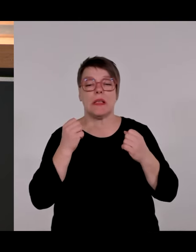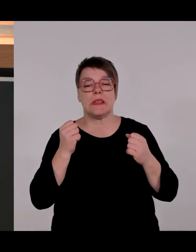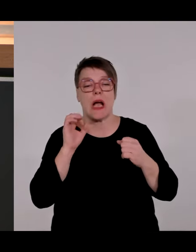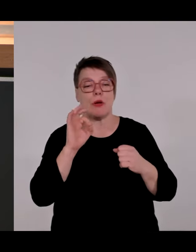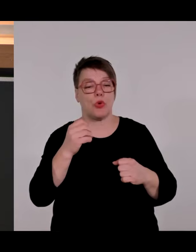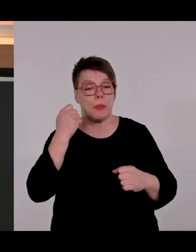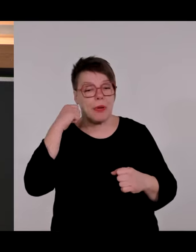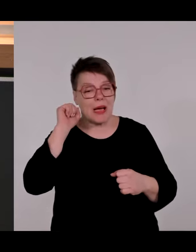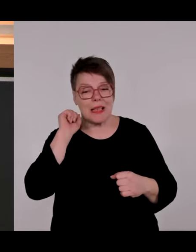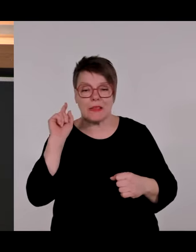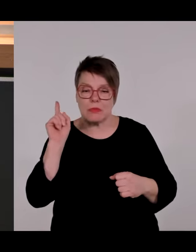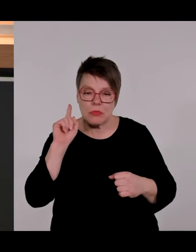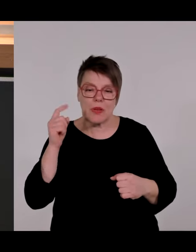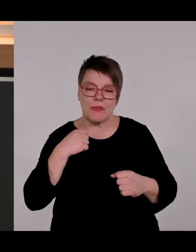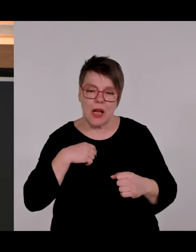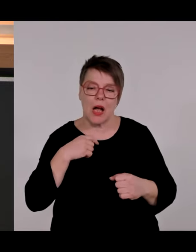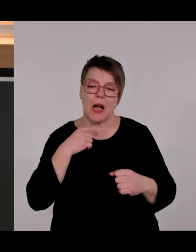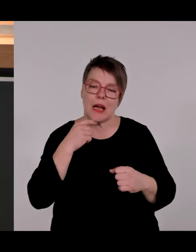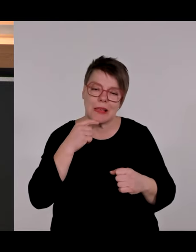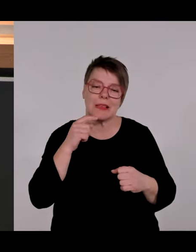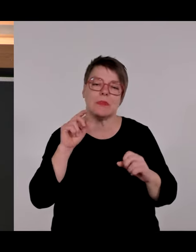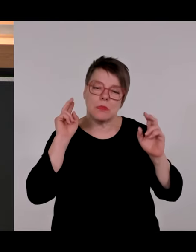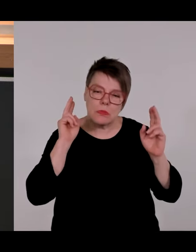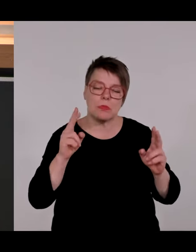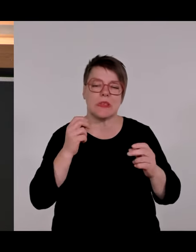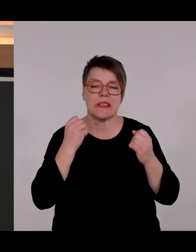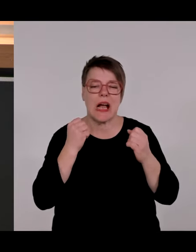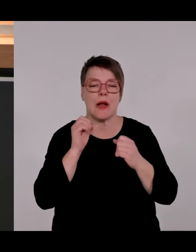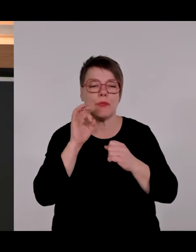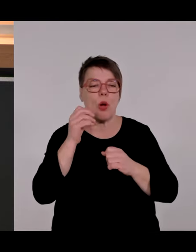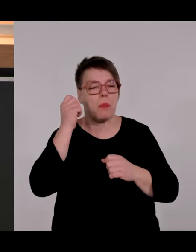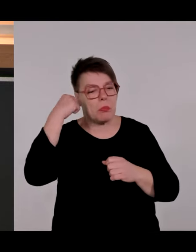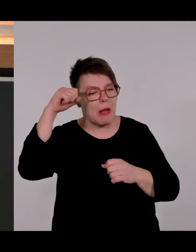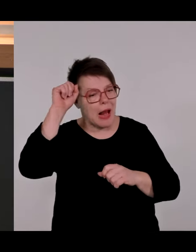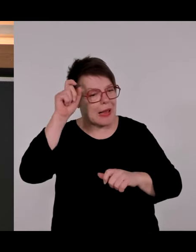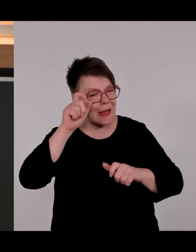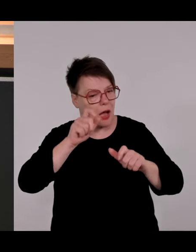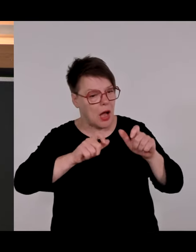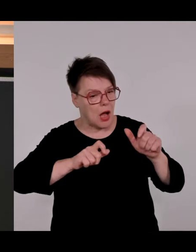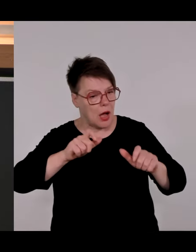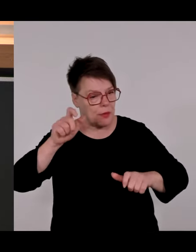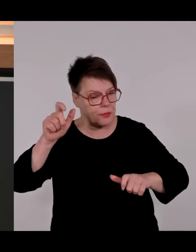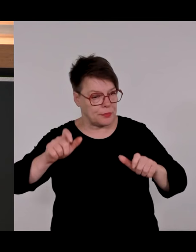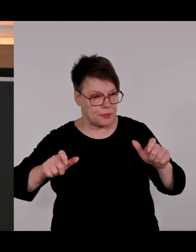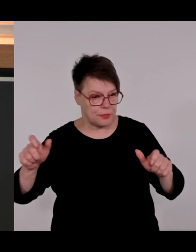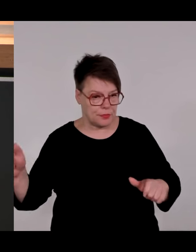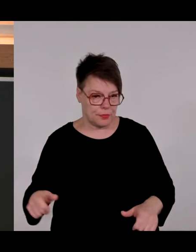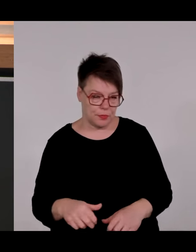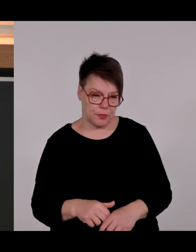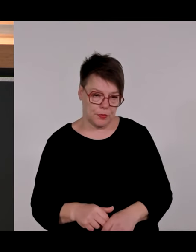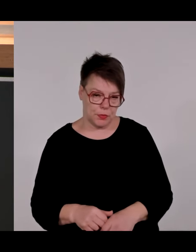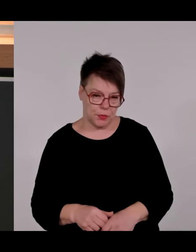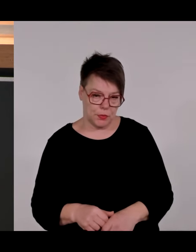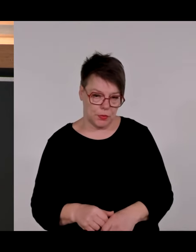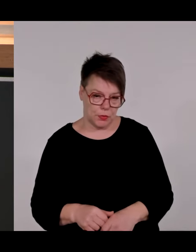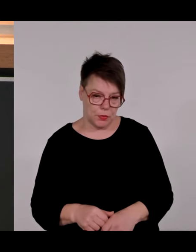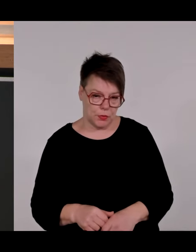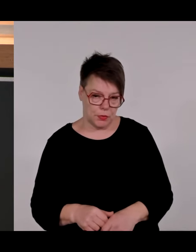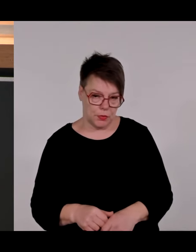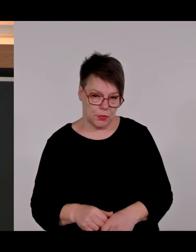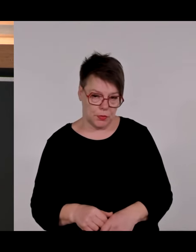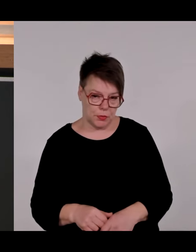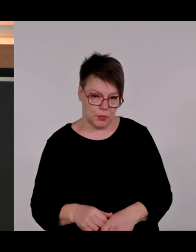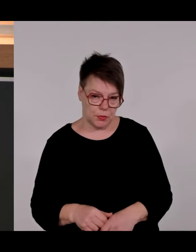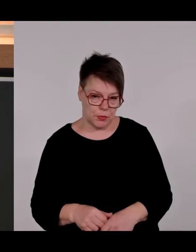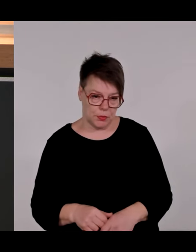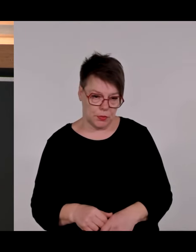konkret über die Sicherheit für die Berlinerinnen und Berliner. Und worüber wir nicht reden,